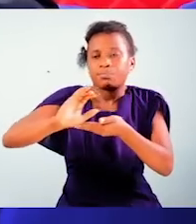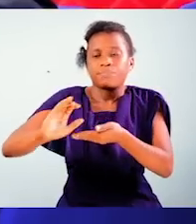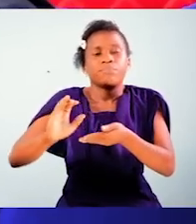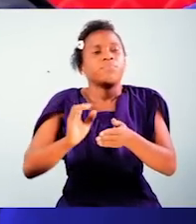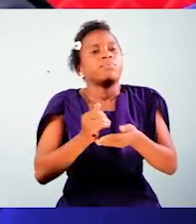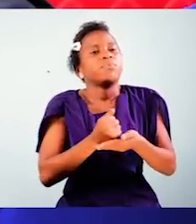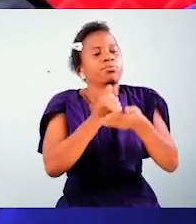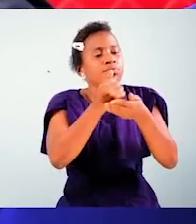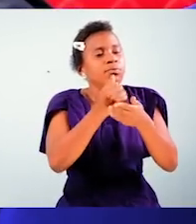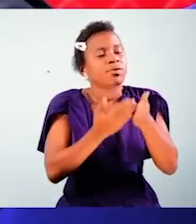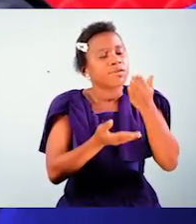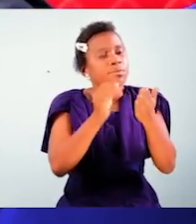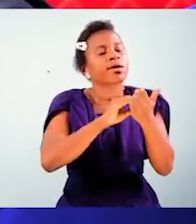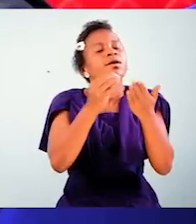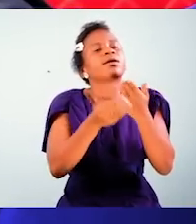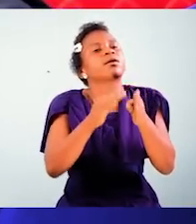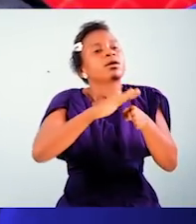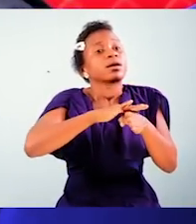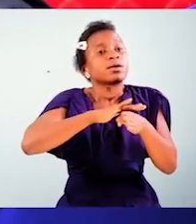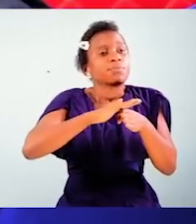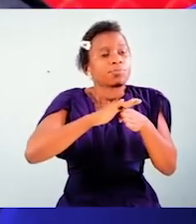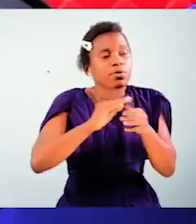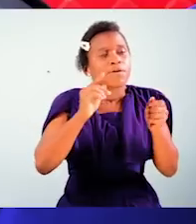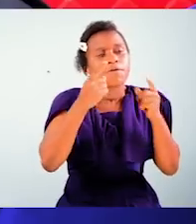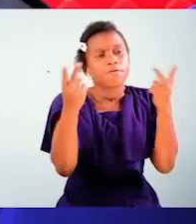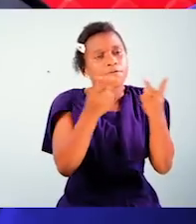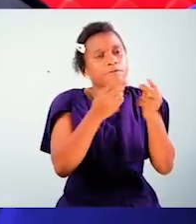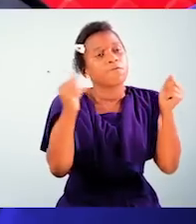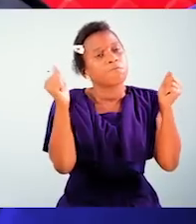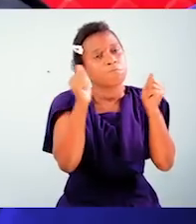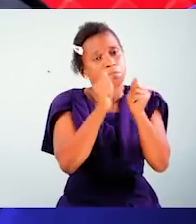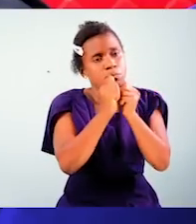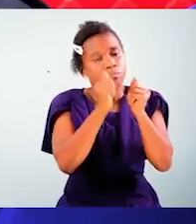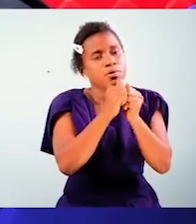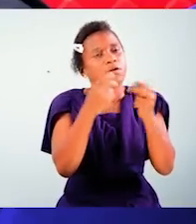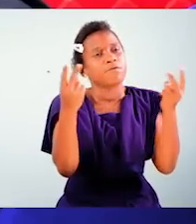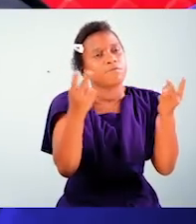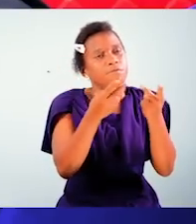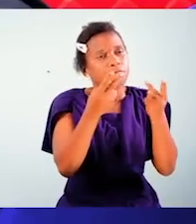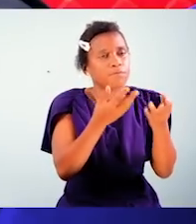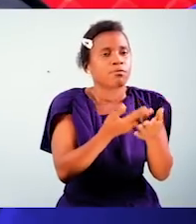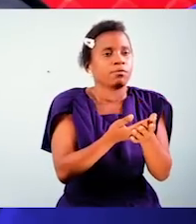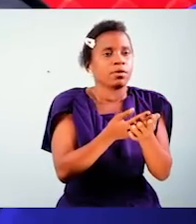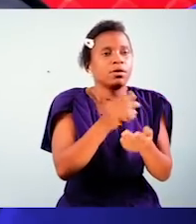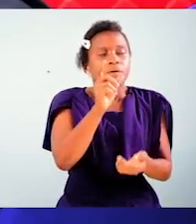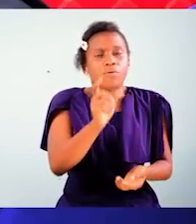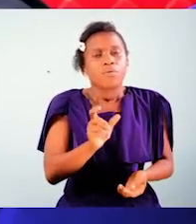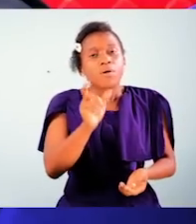gani imetumika, na si tu fedha, mali pia za umma. CAG